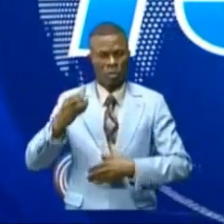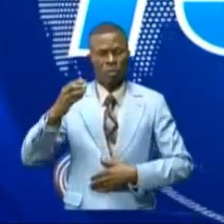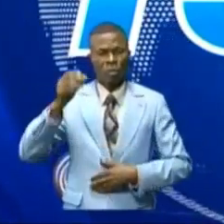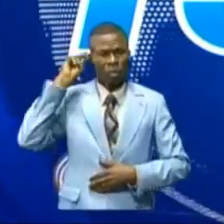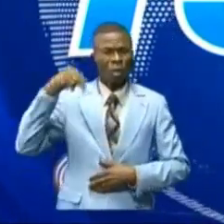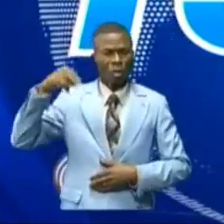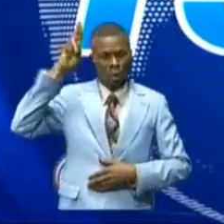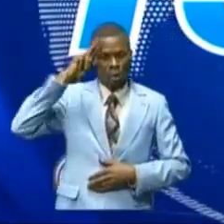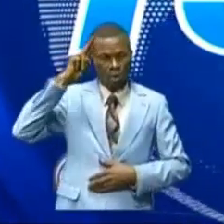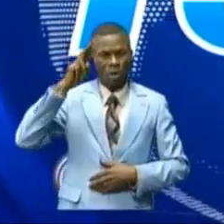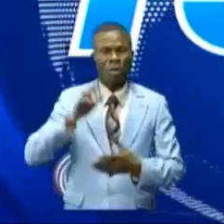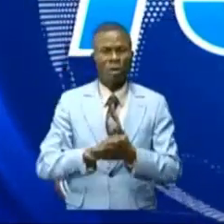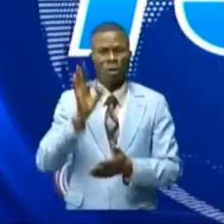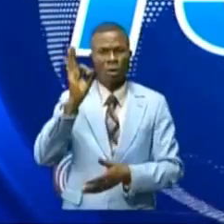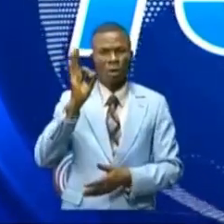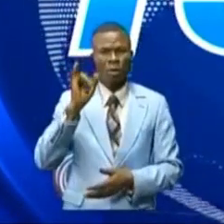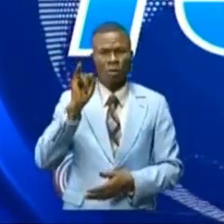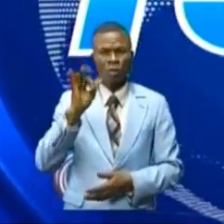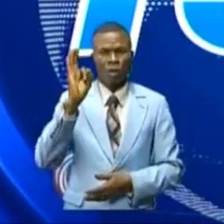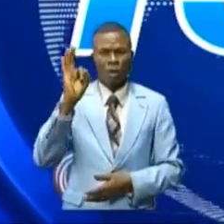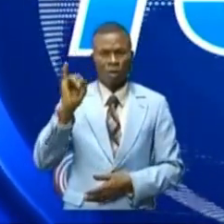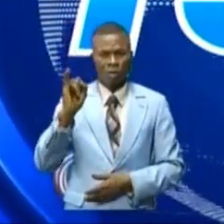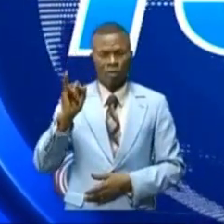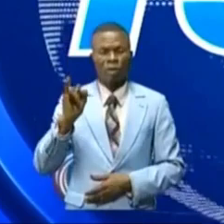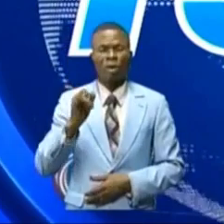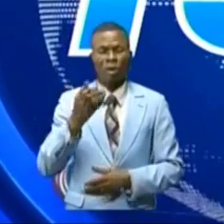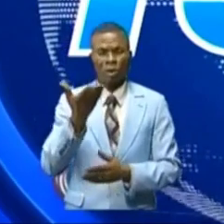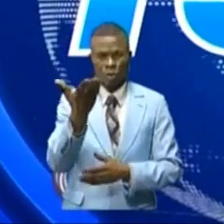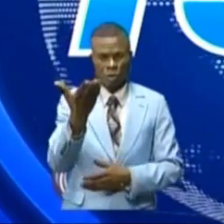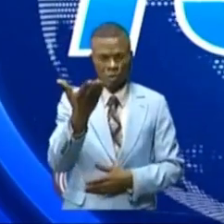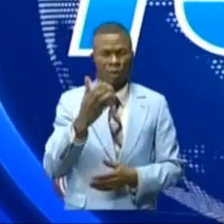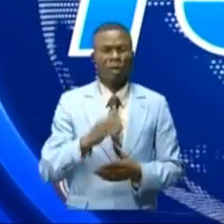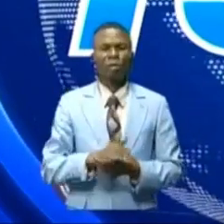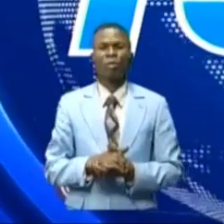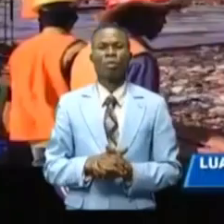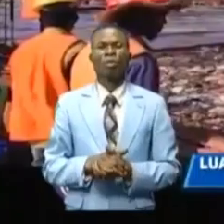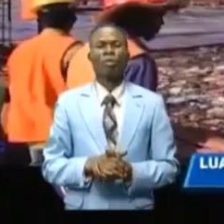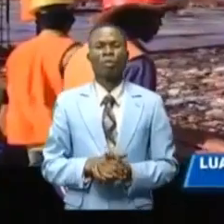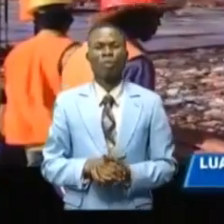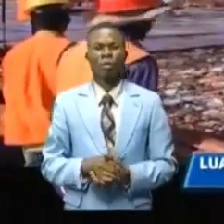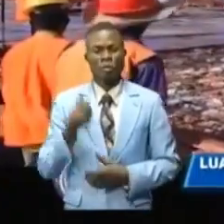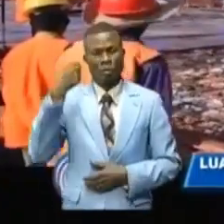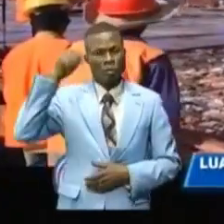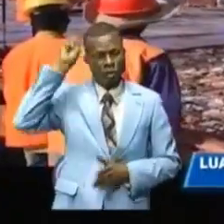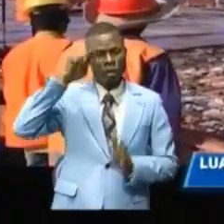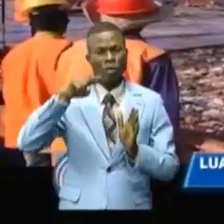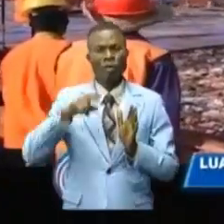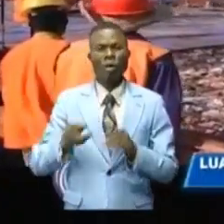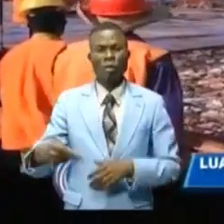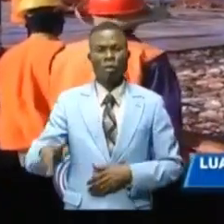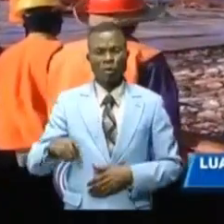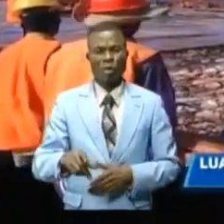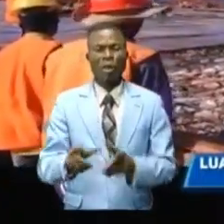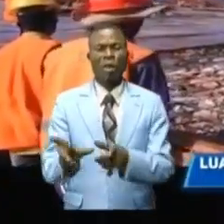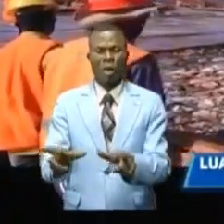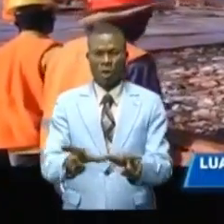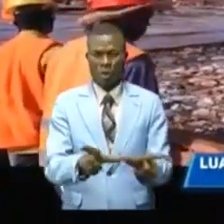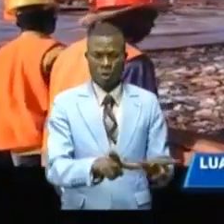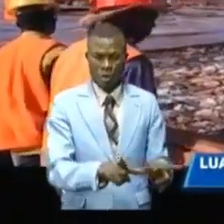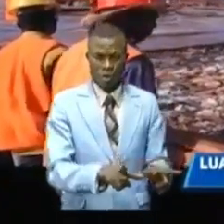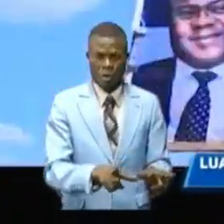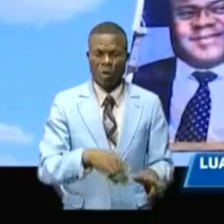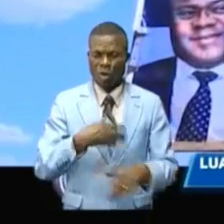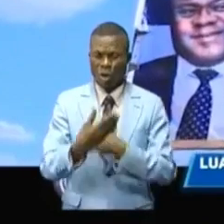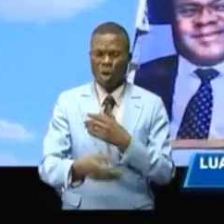gouvernement Masuka, initiateur du projet. Un commentaire de Yolande Voka. Gouvernement provincial du Lualaba au four et